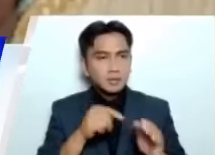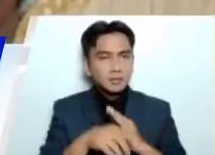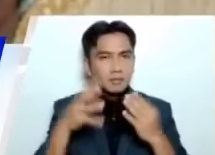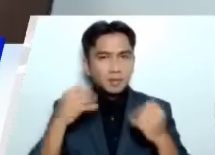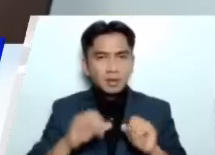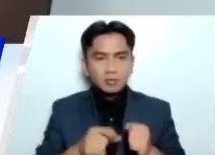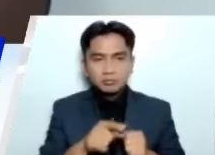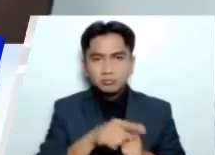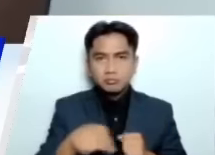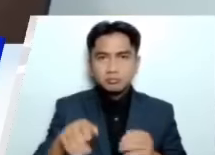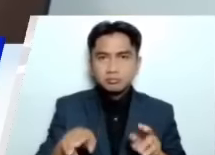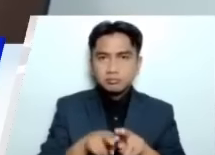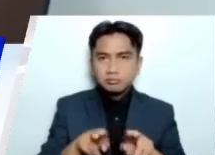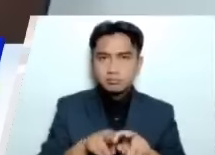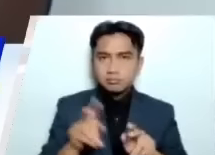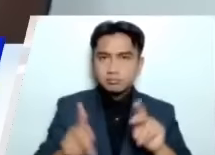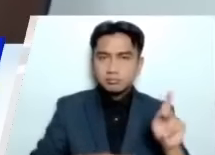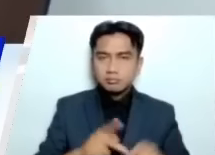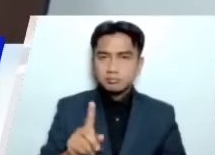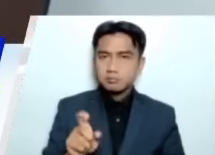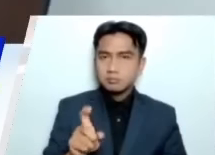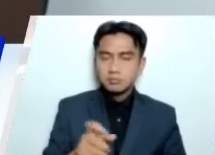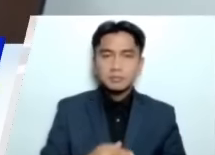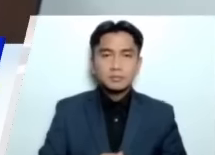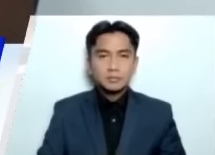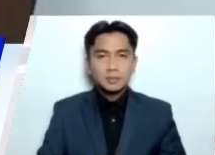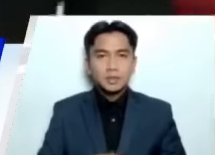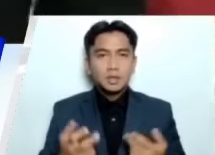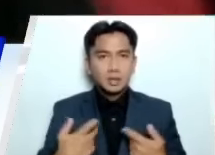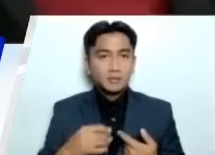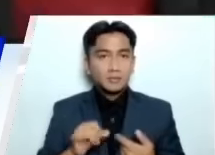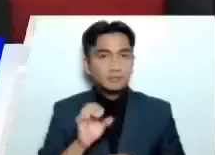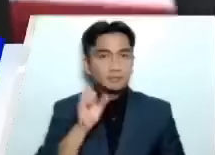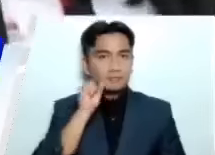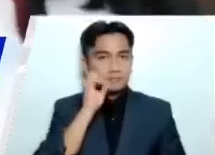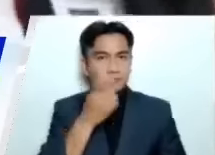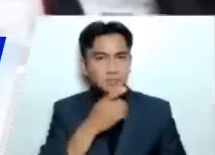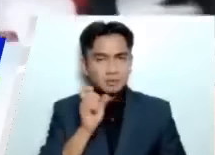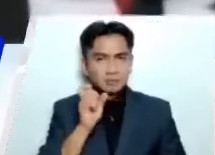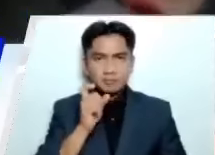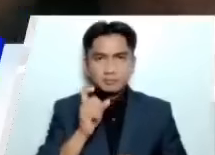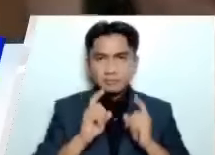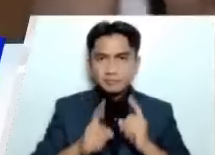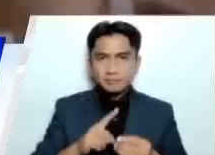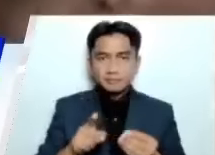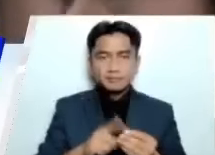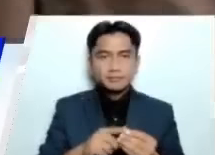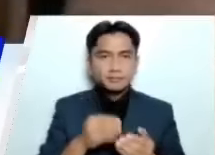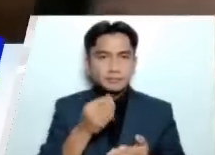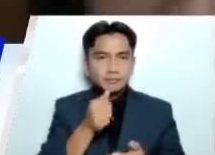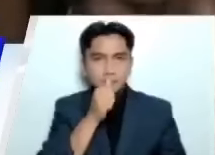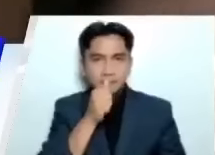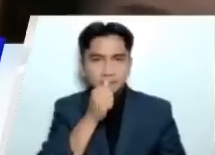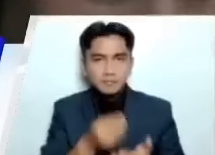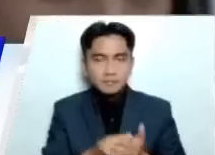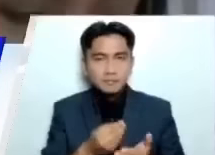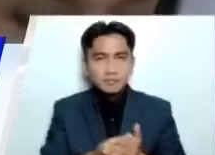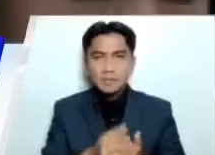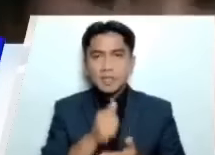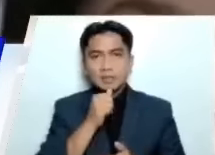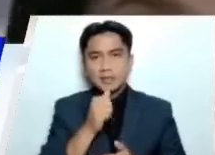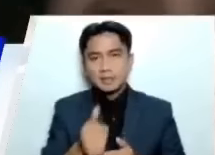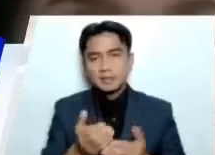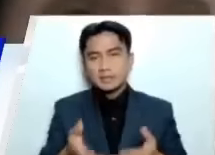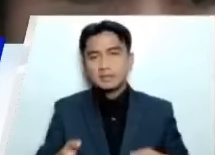mamamayan? Kung sana ay sinagutan lang daw ni VP Sara mga tanong ukol sa paggamit ng confidential funds, hindi na raw sana ahantong sa